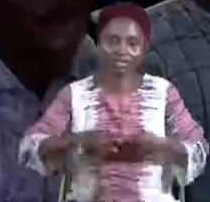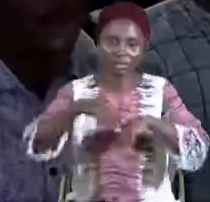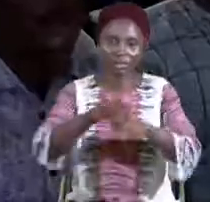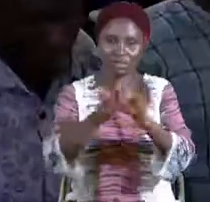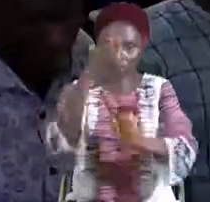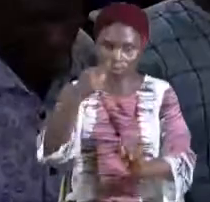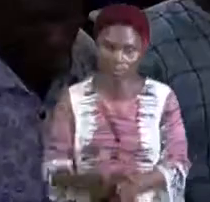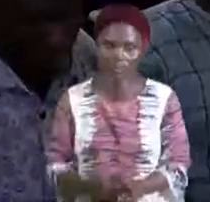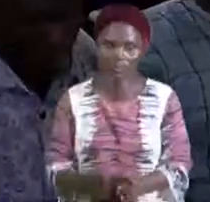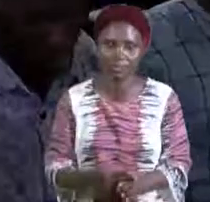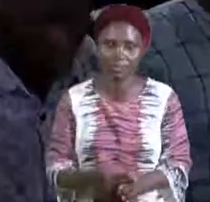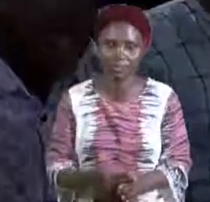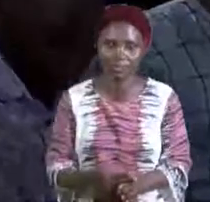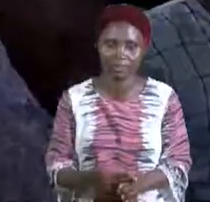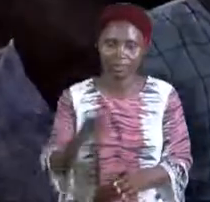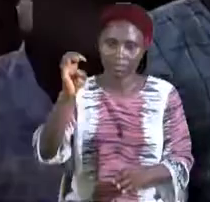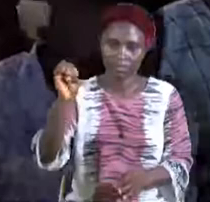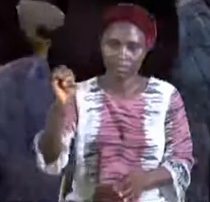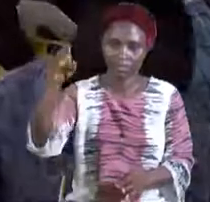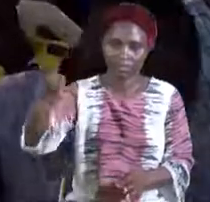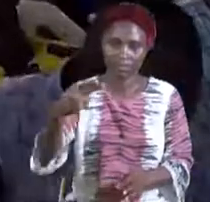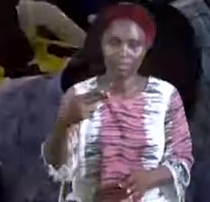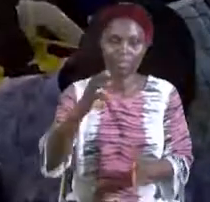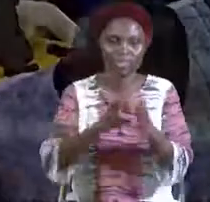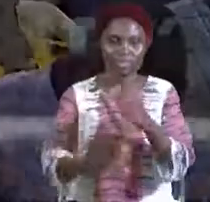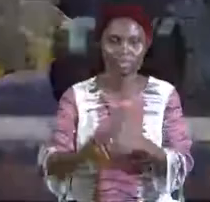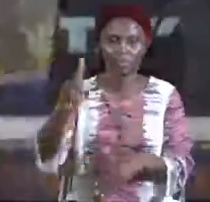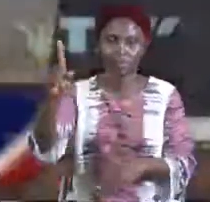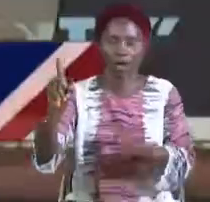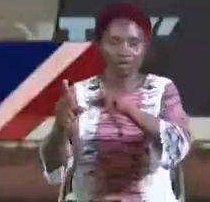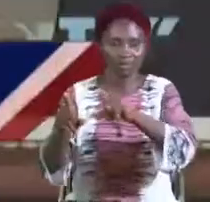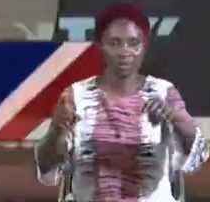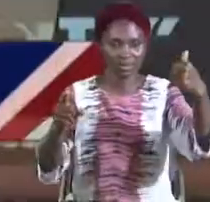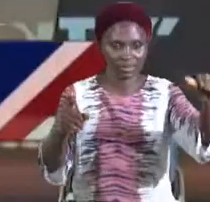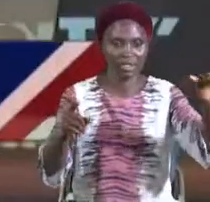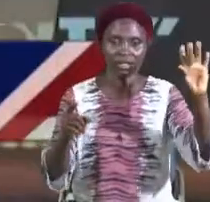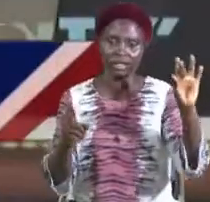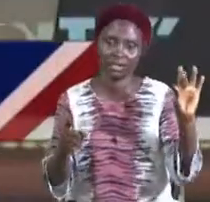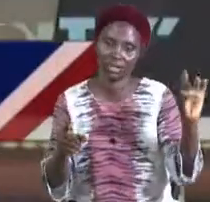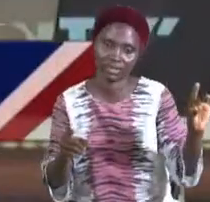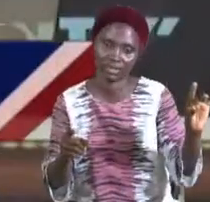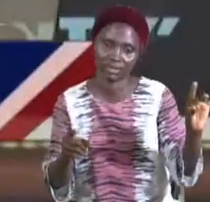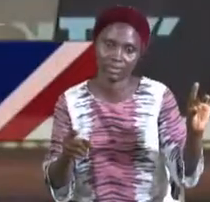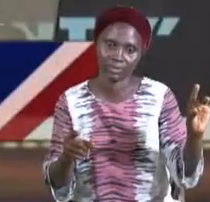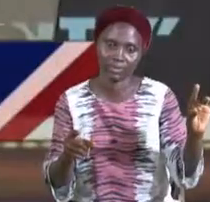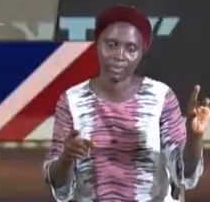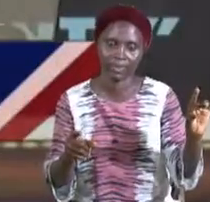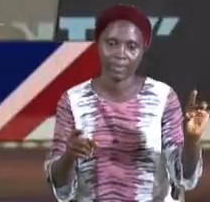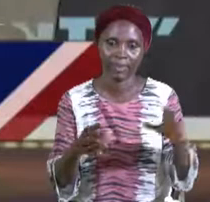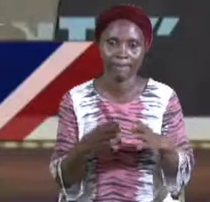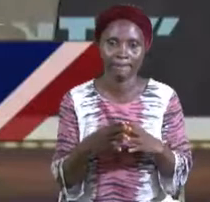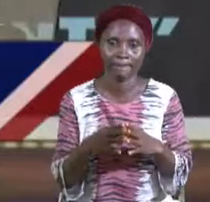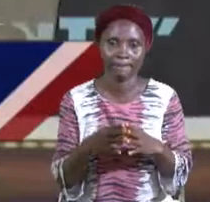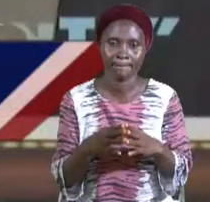Jésus. Éphésiens au chapitre 1er, lisons le verset 18. Éphésiens chapitre 1, verset